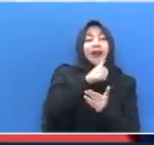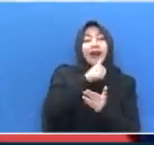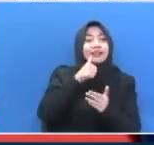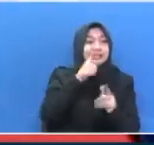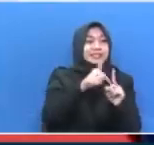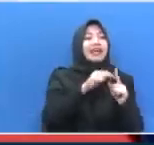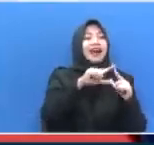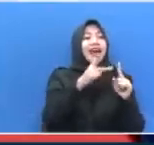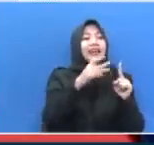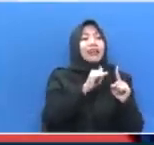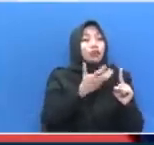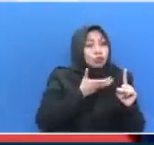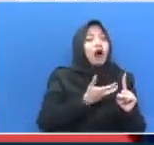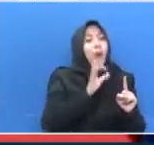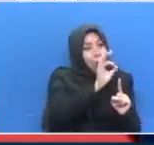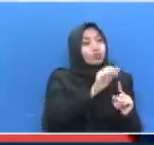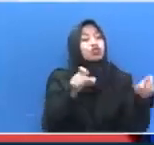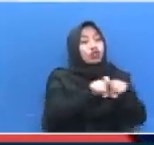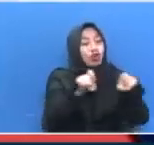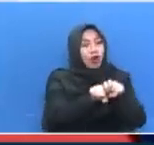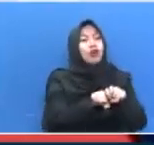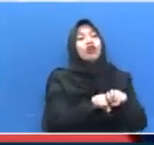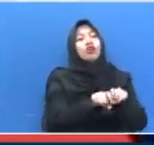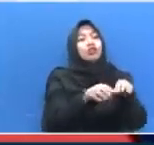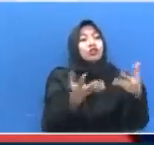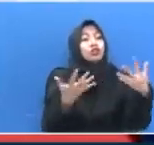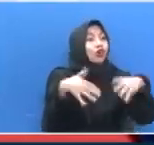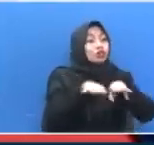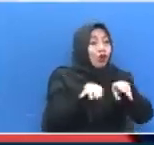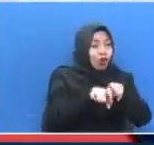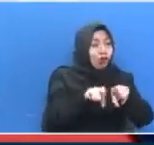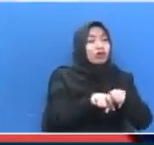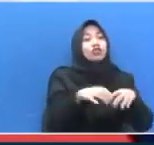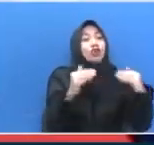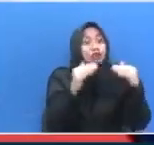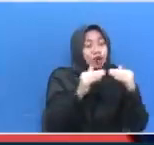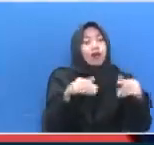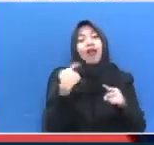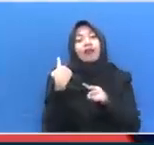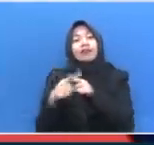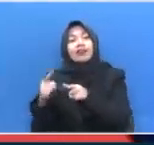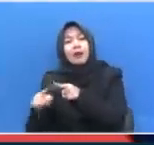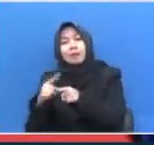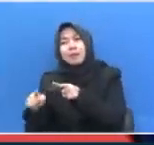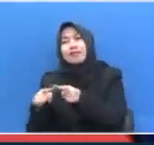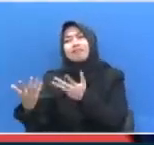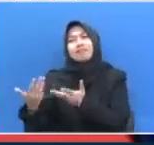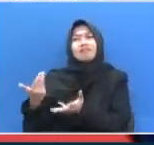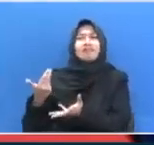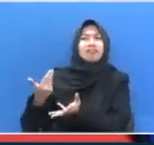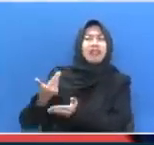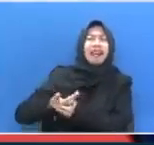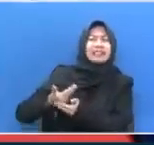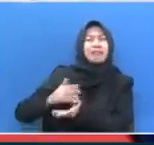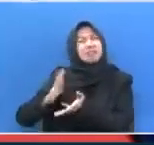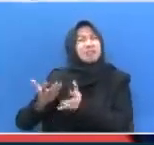tapi mentok dinas bantahan itu keras begitu ekstrim yang disampaikan oleh Demokrat sebagai bentuk amarah sebagai bentuk